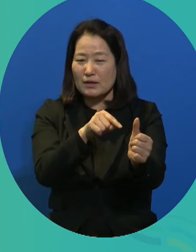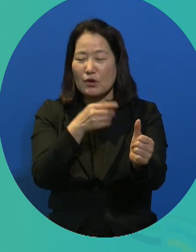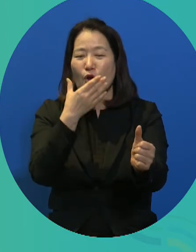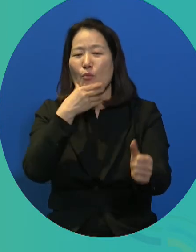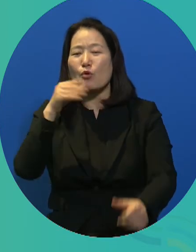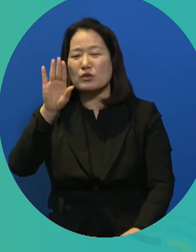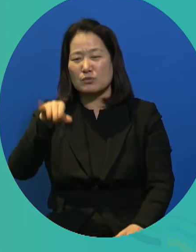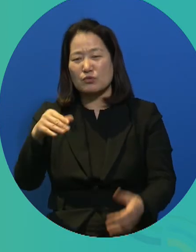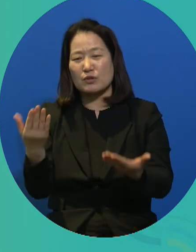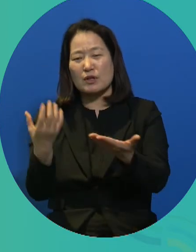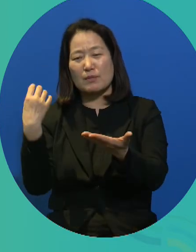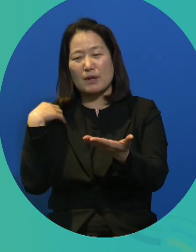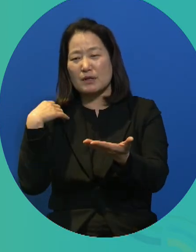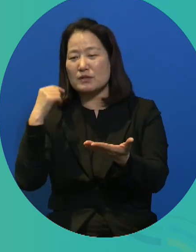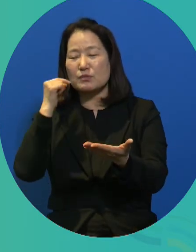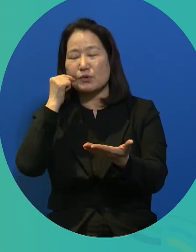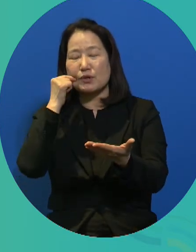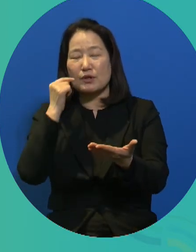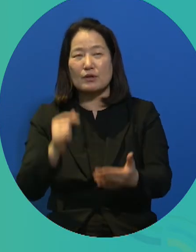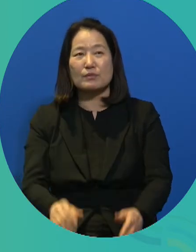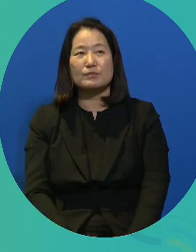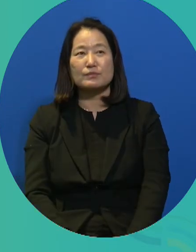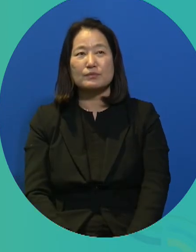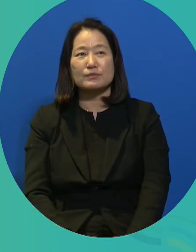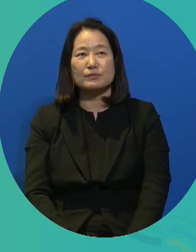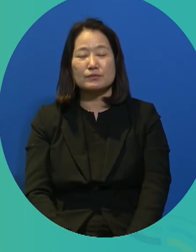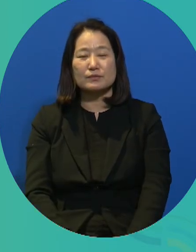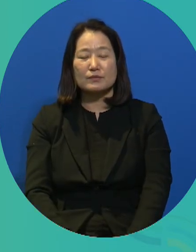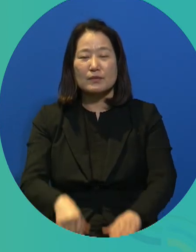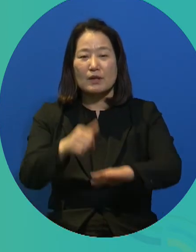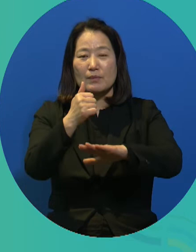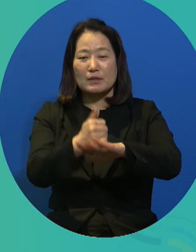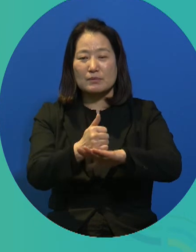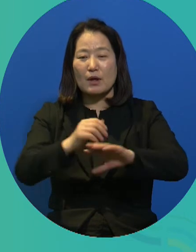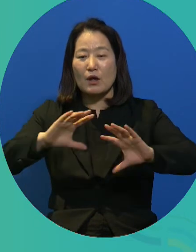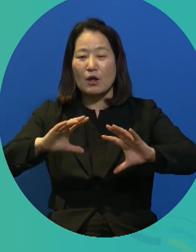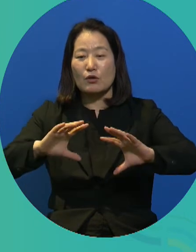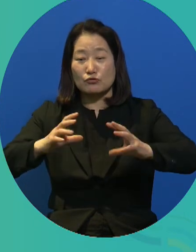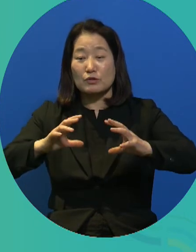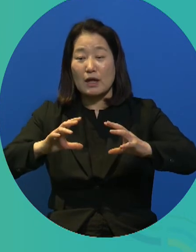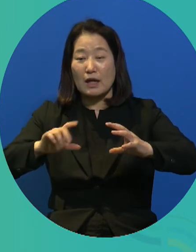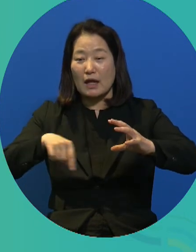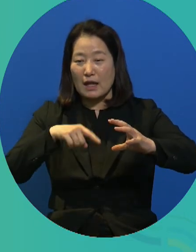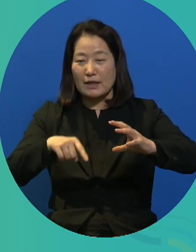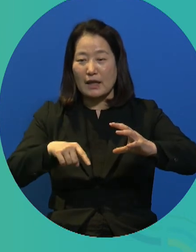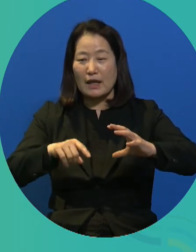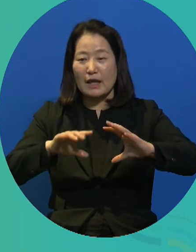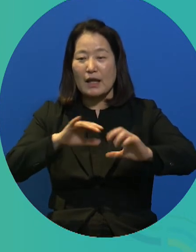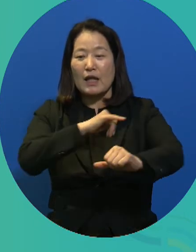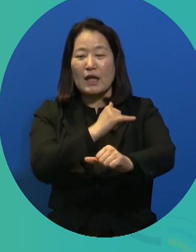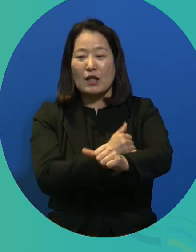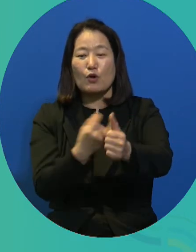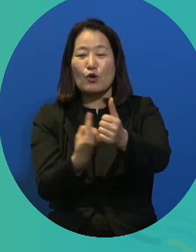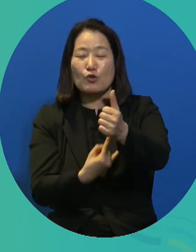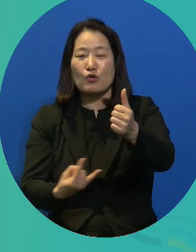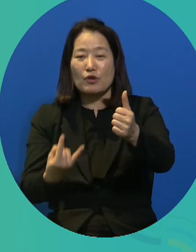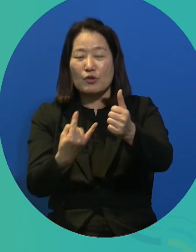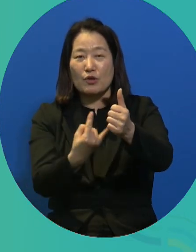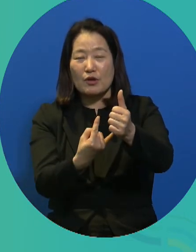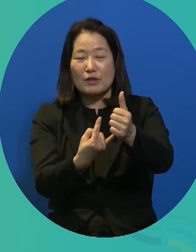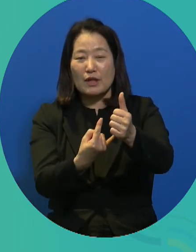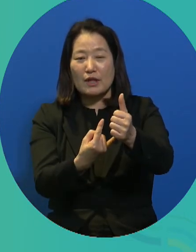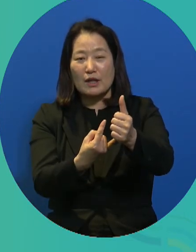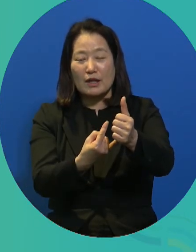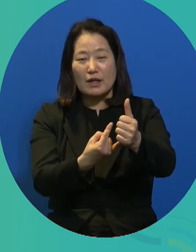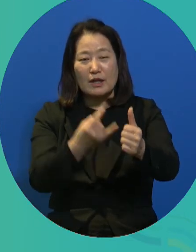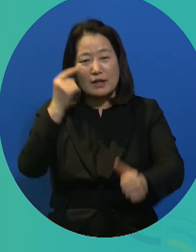역할은 아니라고 생각이 됩니다. 마지막으로 국가인권위원회인데요. 저는 사실 이제 국가인권위원회 의견과 상관없이